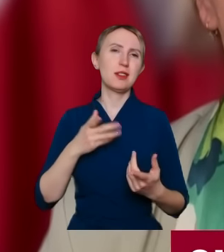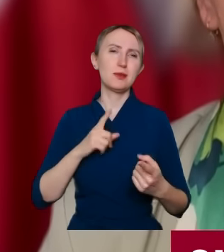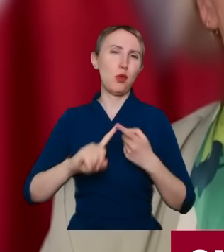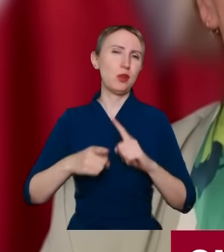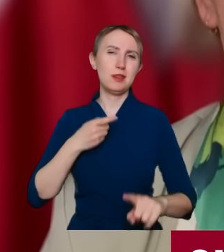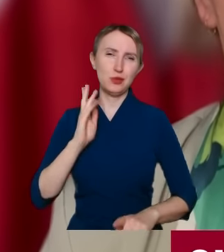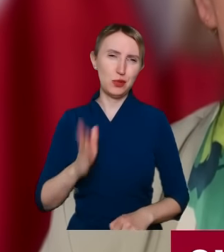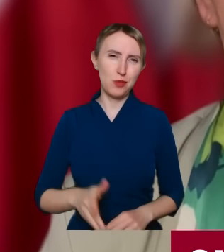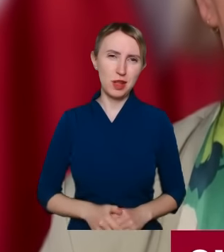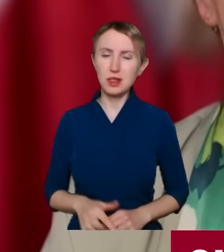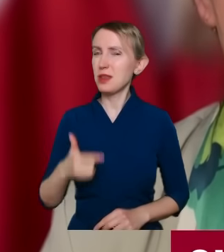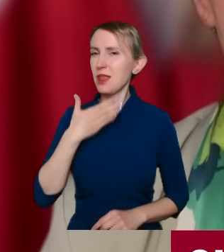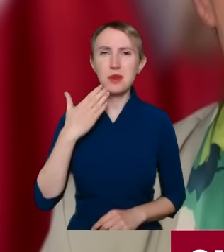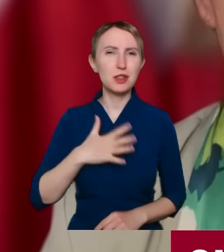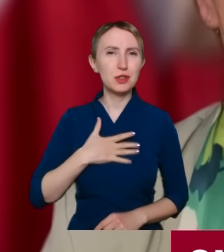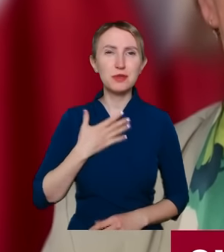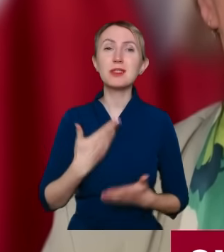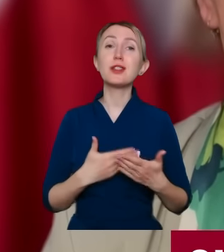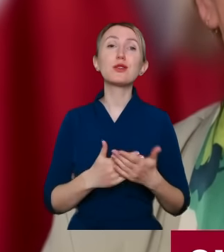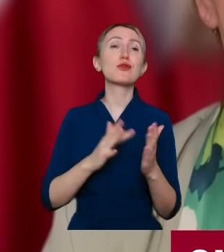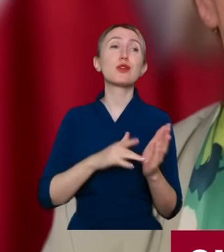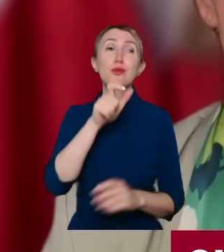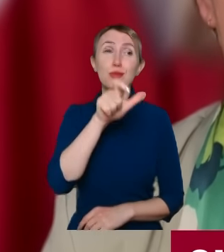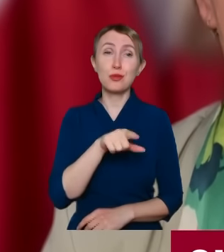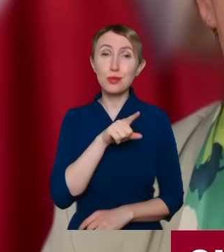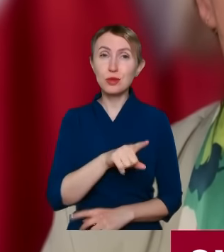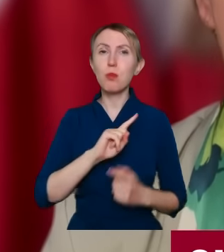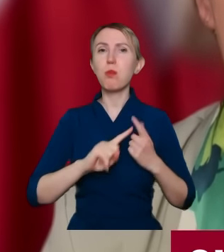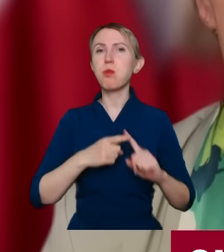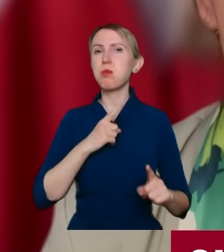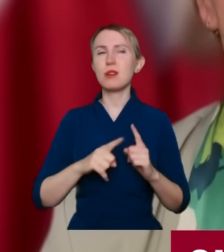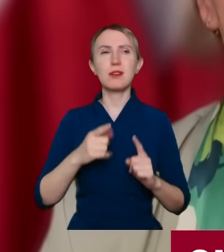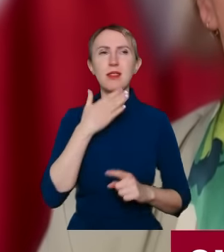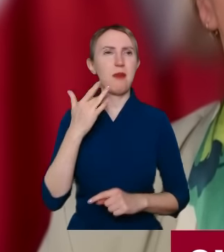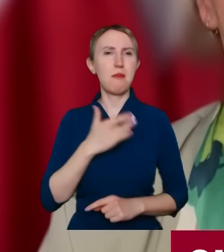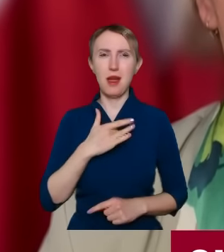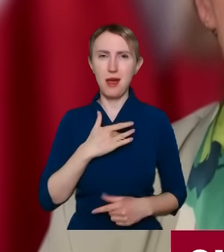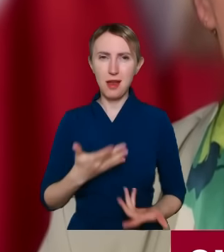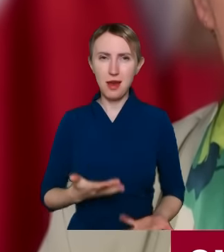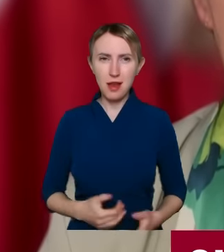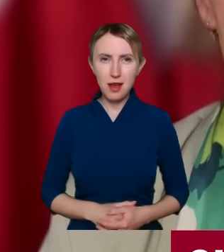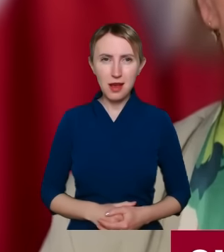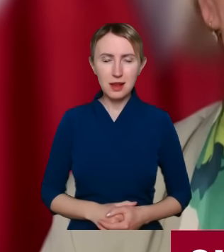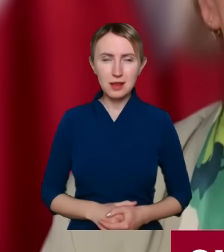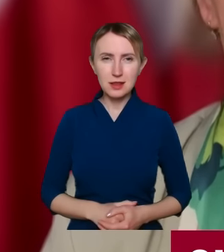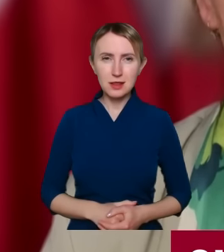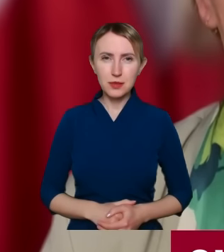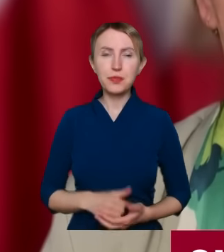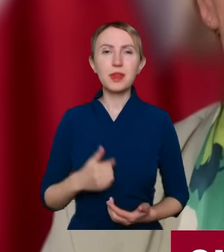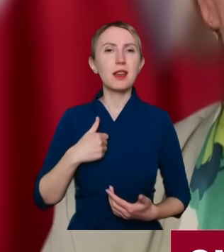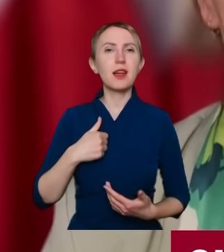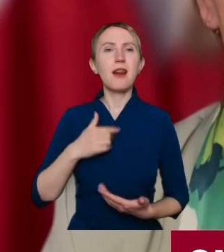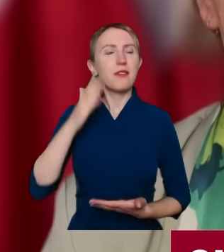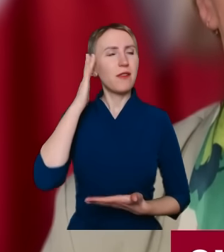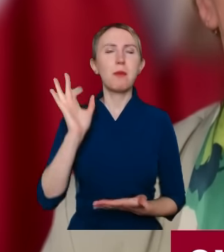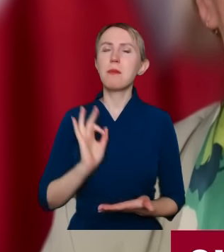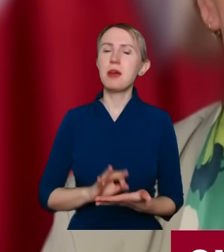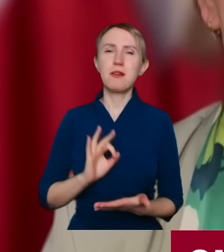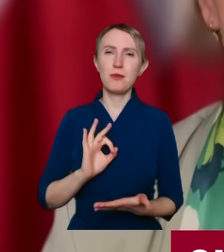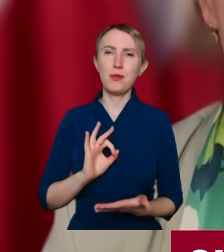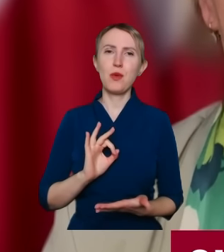dziwi dlatego że Donald Tusk jest politykiem bezwzględnym i jestem przekonana że